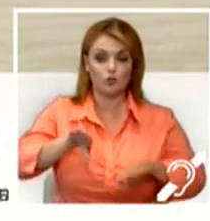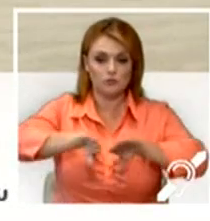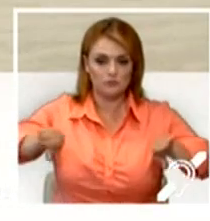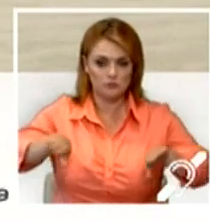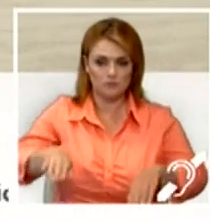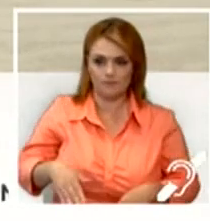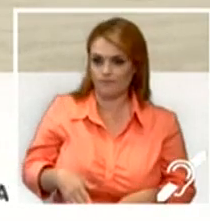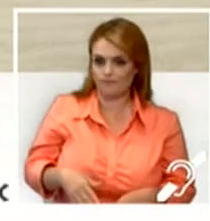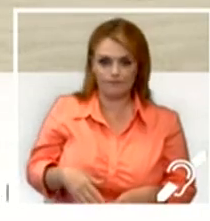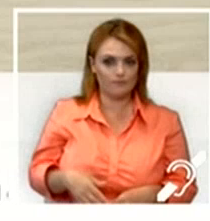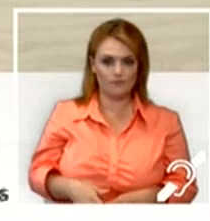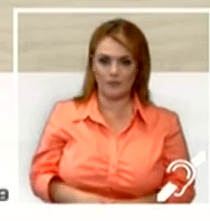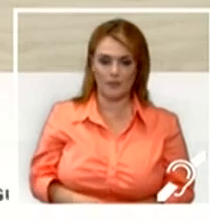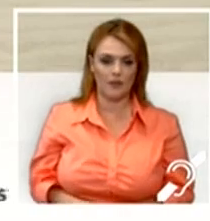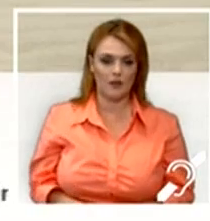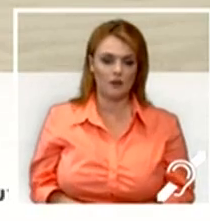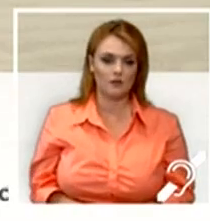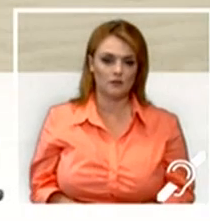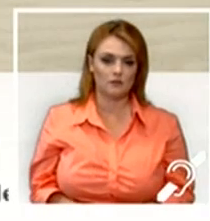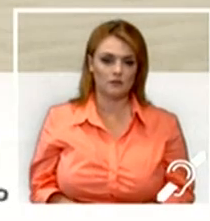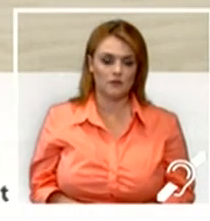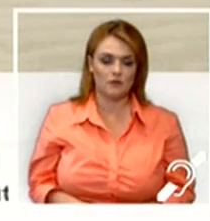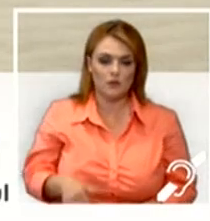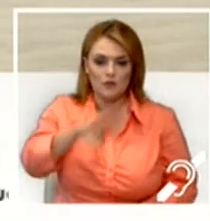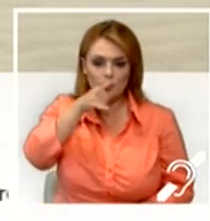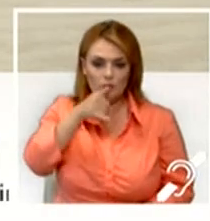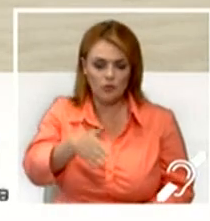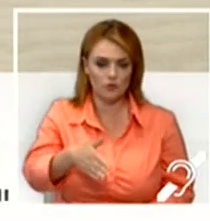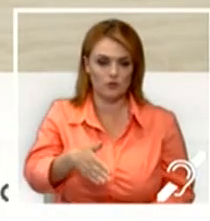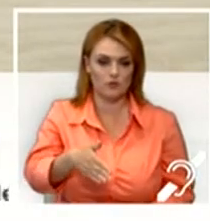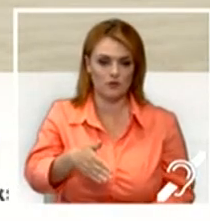это вопрос именно нормальной парламентской работы. Ни в коем случае,